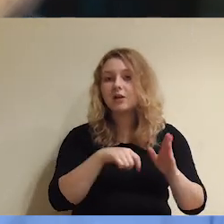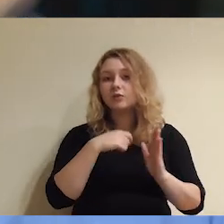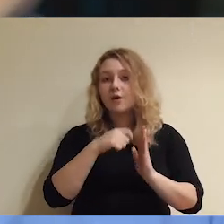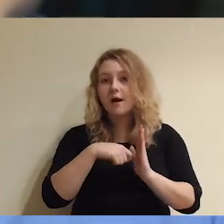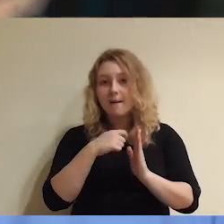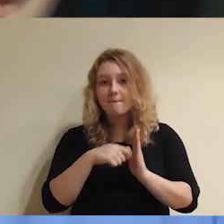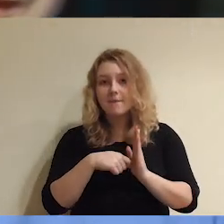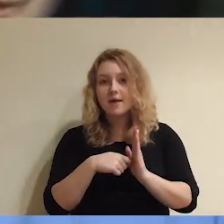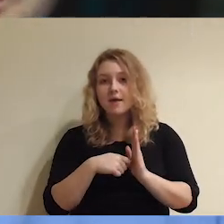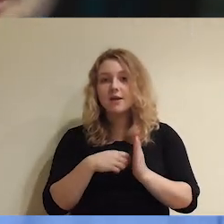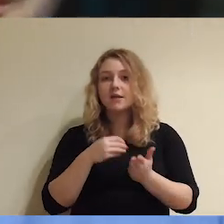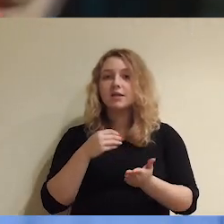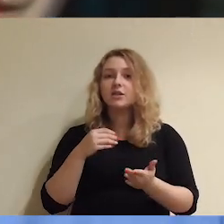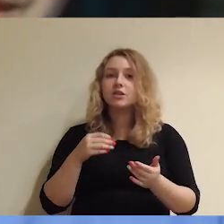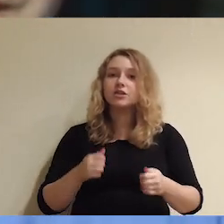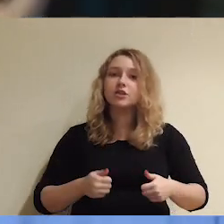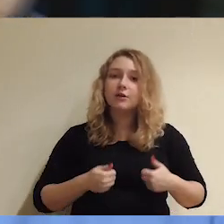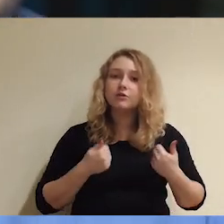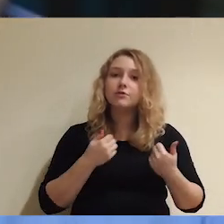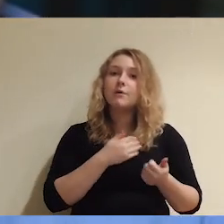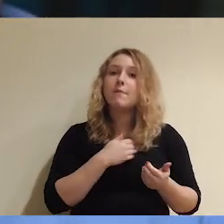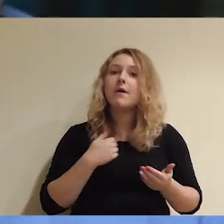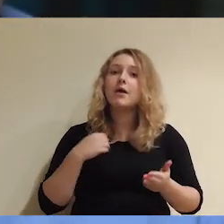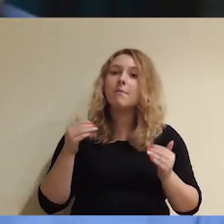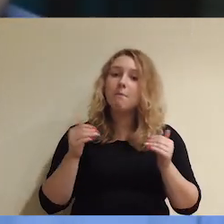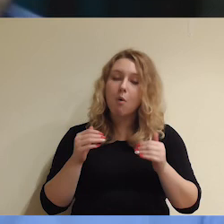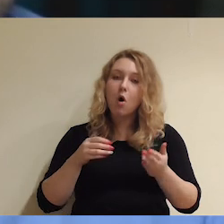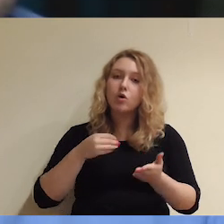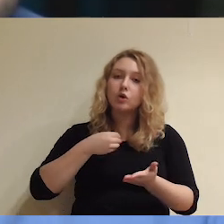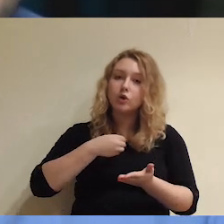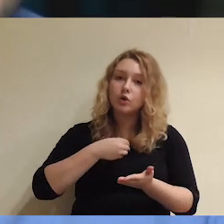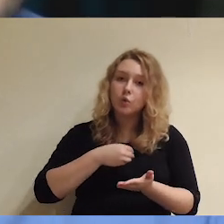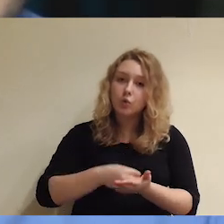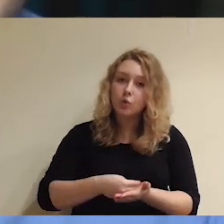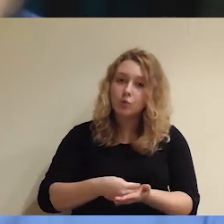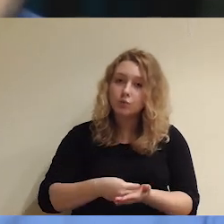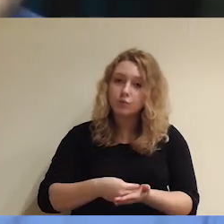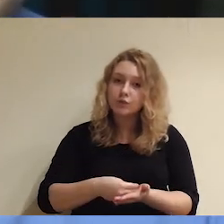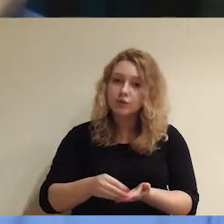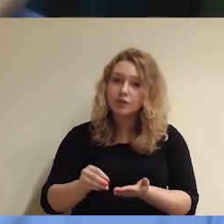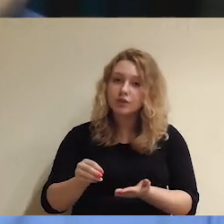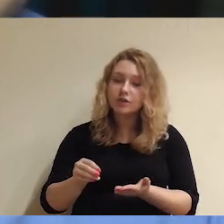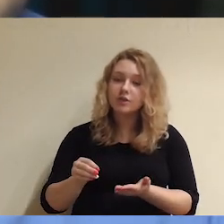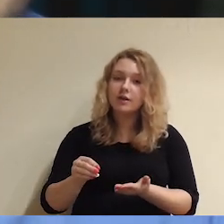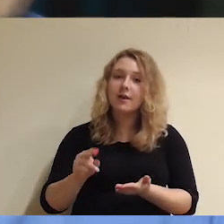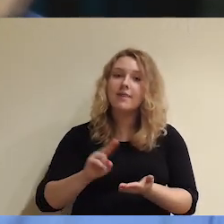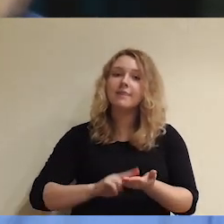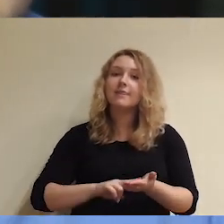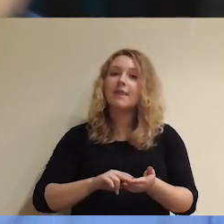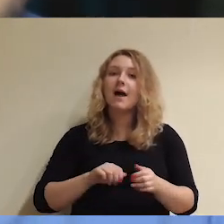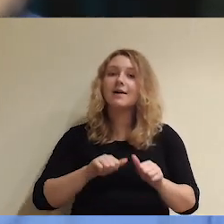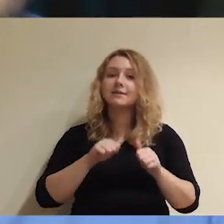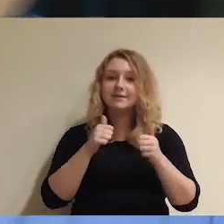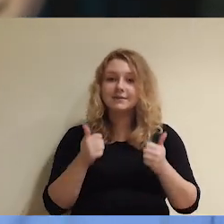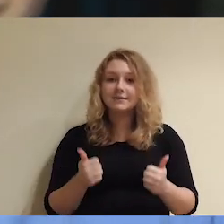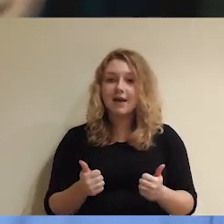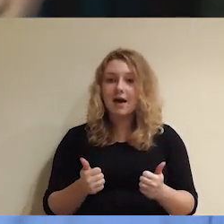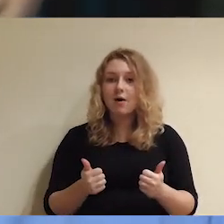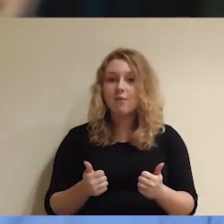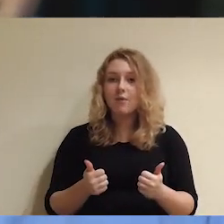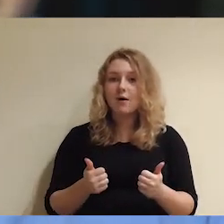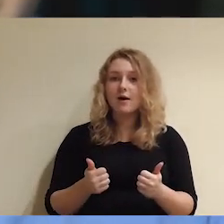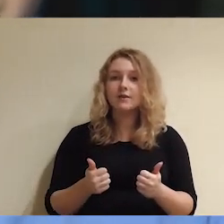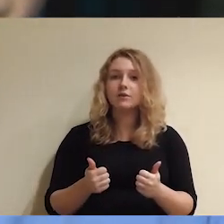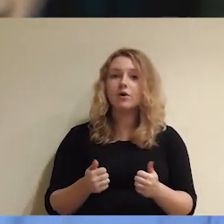w oddawaniu sprzętu pożyczonego od naszych przyjaciół i kupowaniu takiego, który będziemy mogli sami na stałe wykorzystywać, to są linki